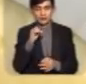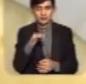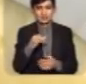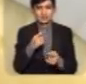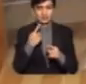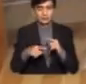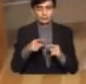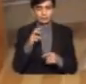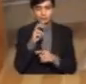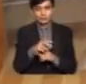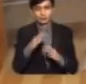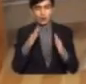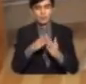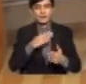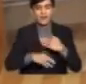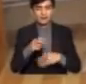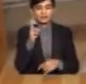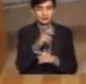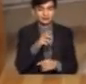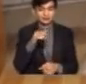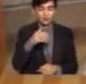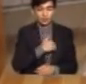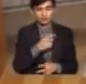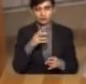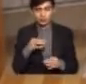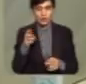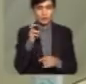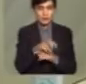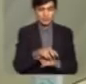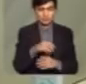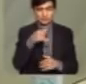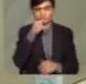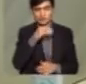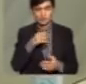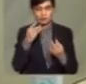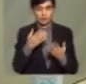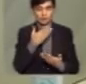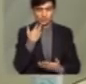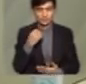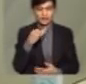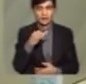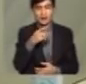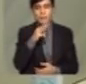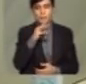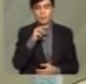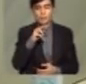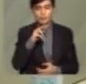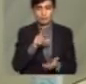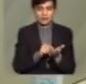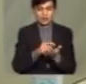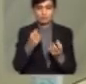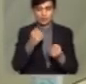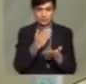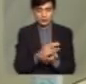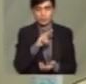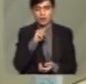критерии остается лишь дом инвалидов но и туда попасть совсем непросто она получает какое-то пособие да значит у нее есть